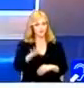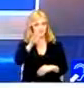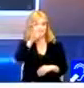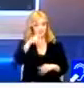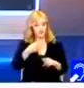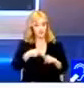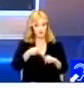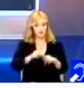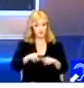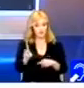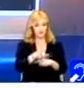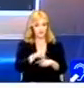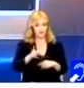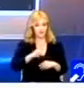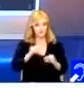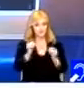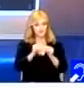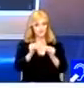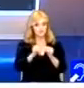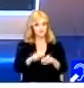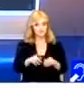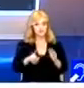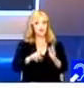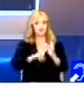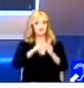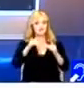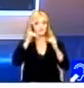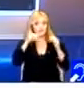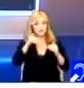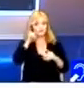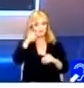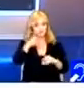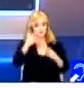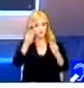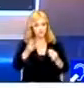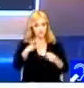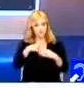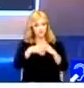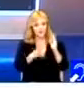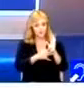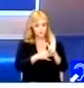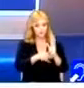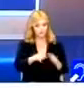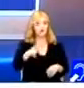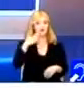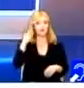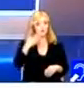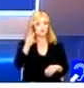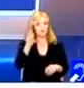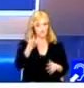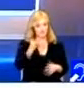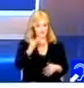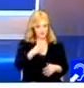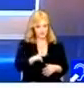Chișinău, în această noapte, așteptăm 10 grade Celsius, iar maxima de mâine va indica 19 grade. Și în România vremea se va încălzi